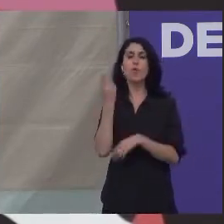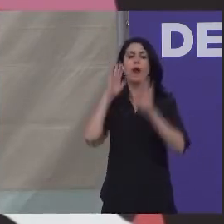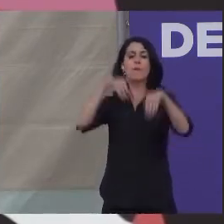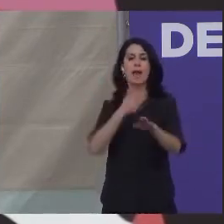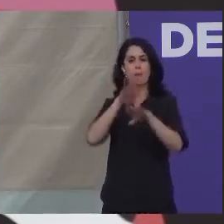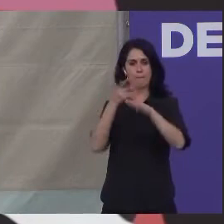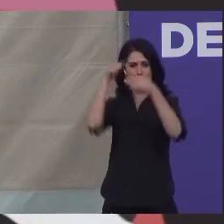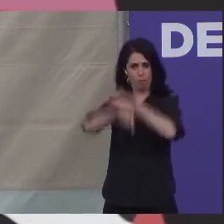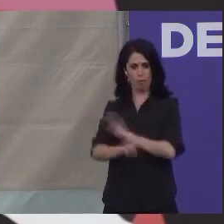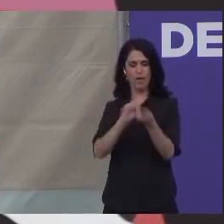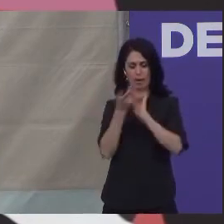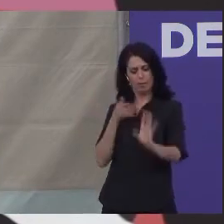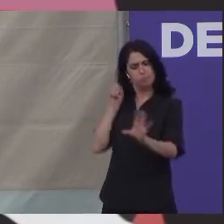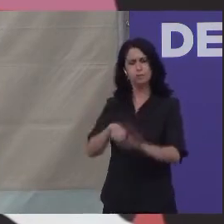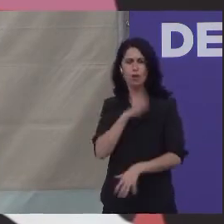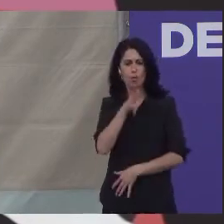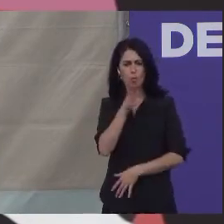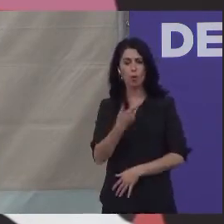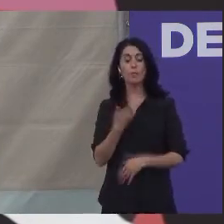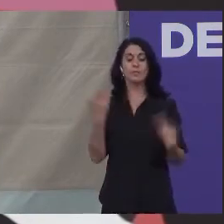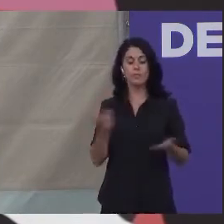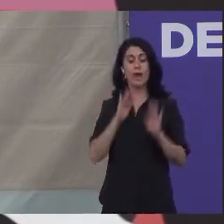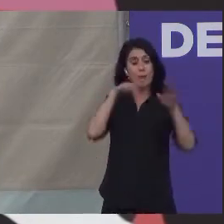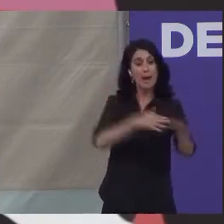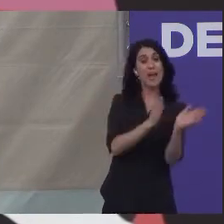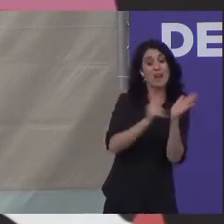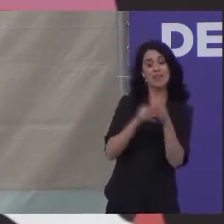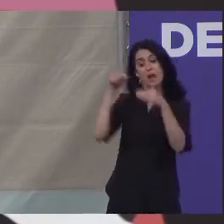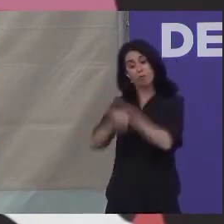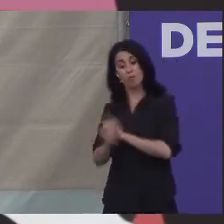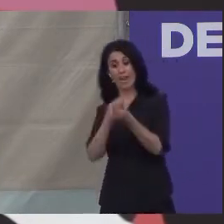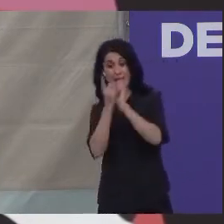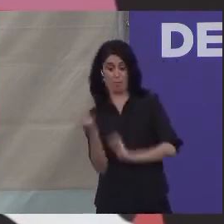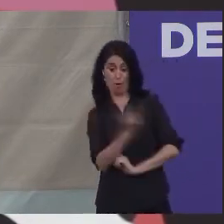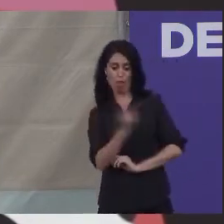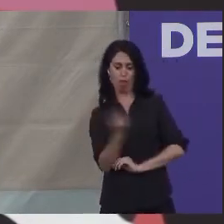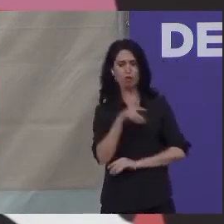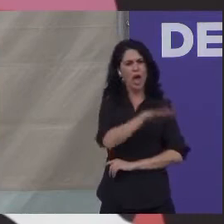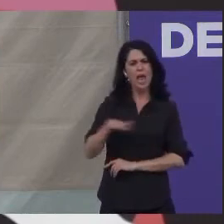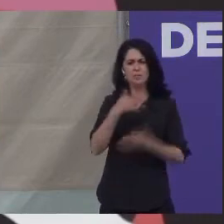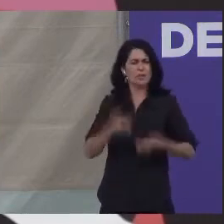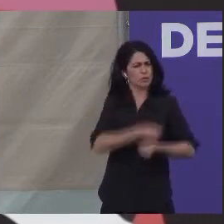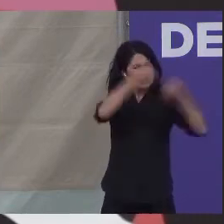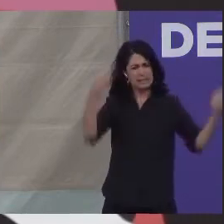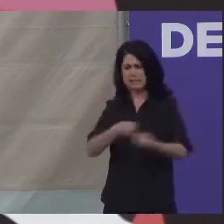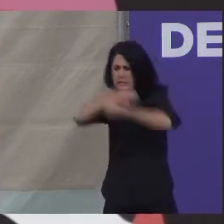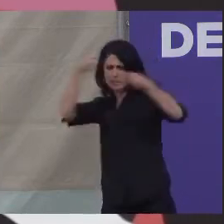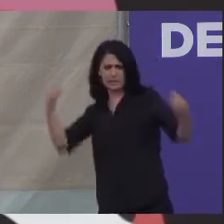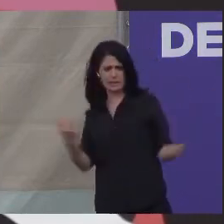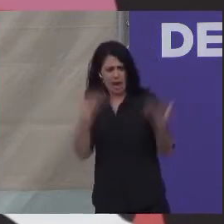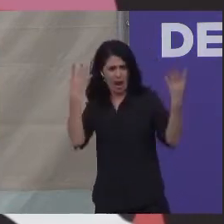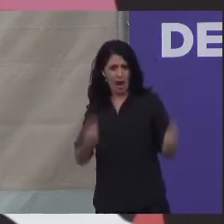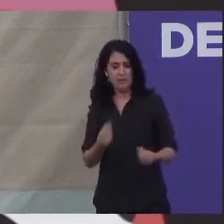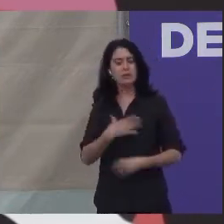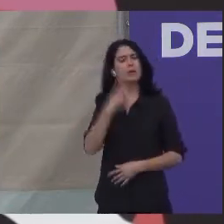canvi. Marea Valenciana i aprofundir el canvi han sigut dos espais amplis que han sabut aglutinar molta energia